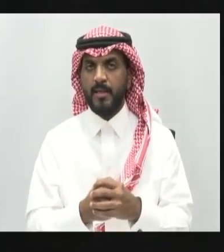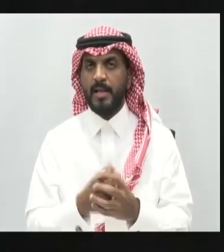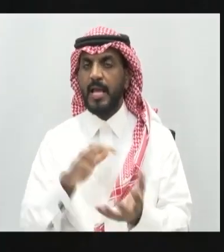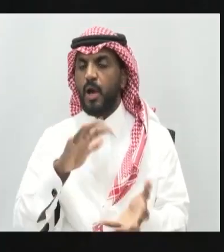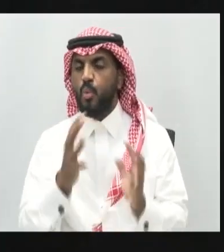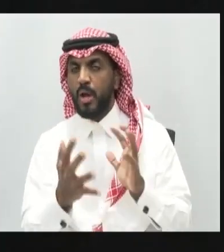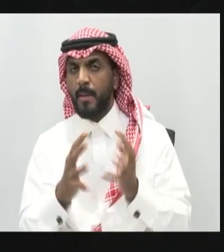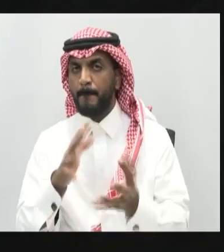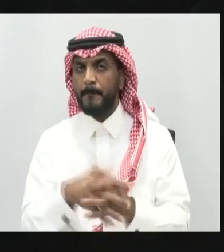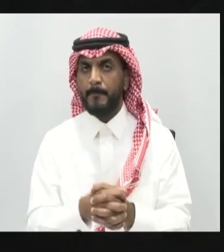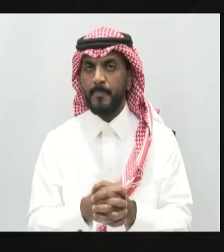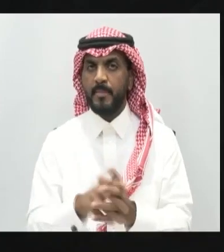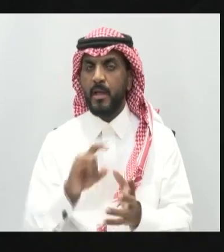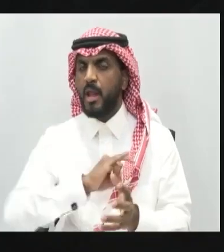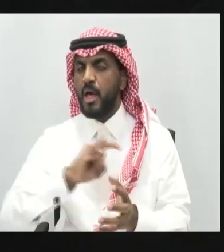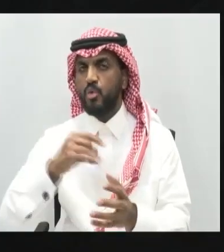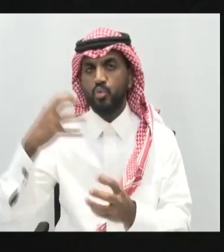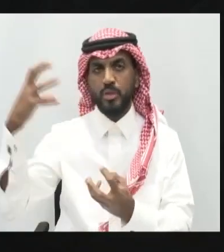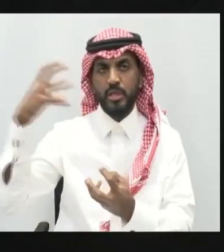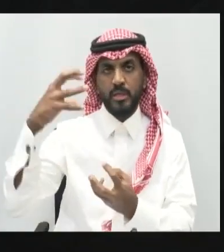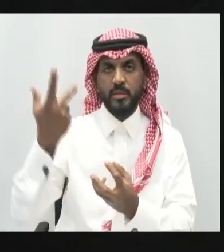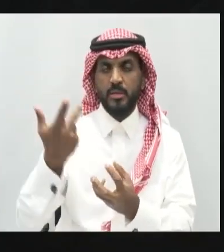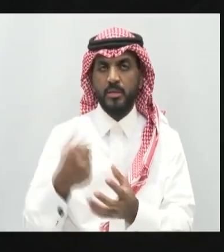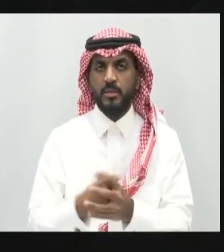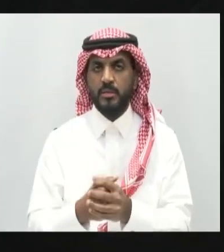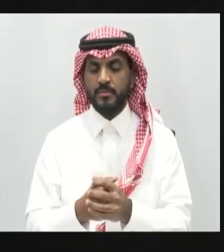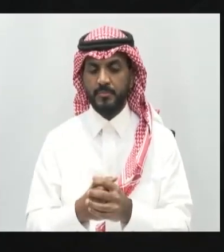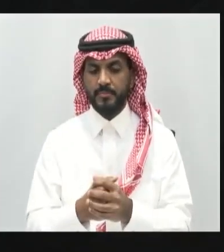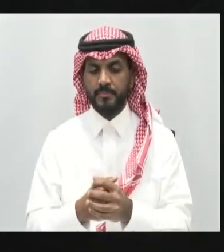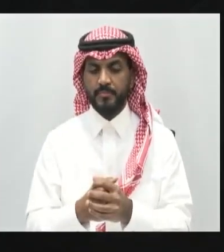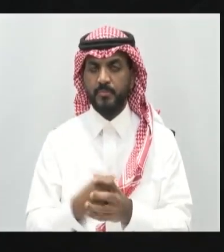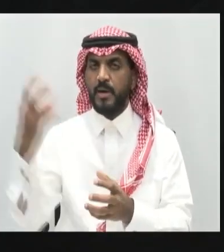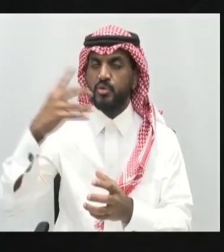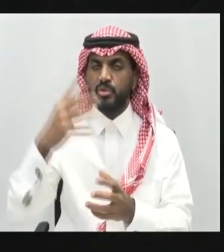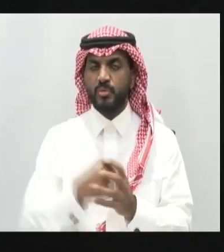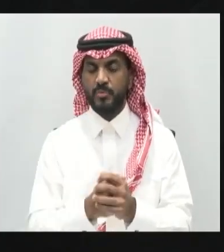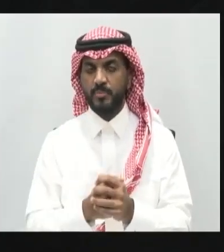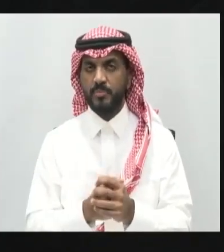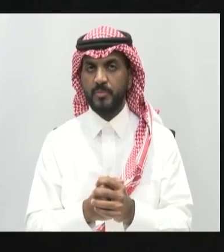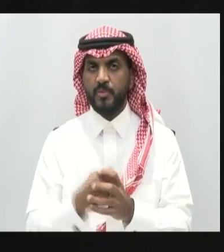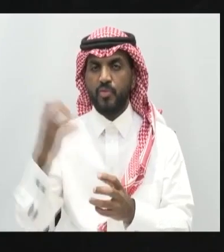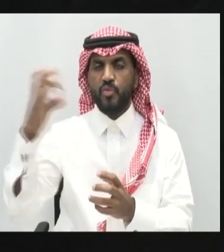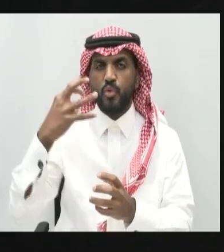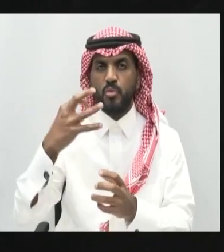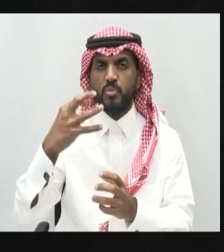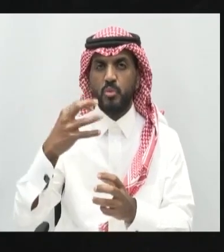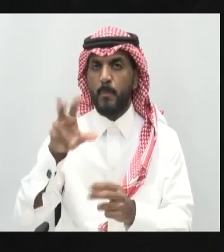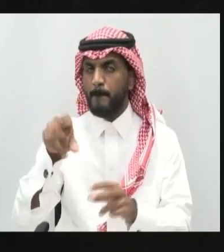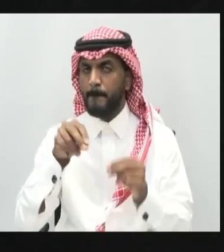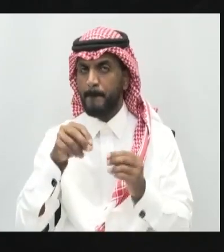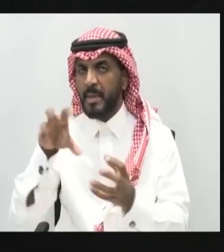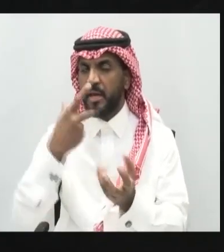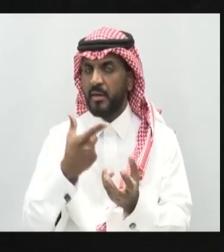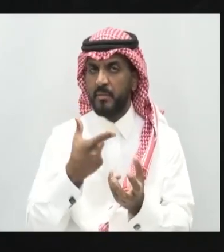الكوكب ما يضيء ما يطلع ضوء ما يصدر ضوء اذا الضوء اللي يجي من وين